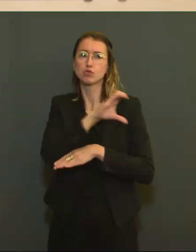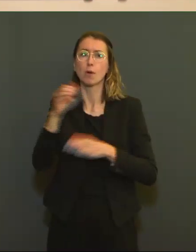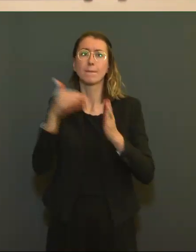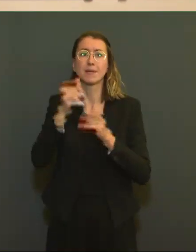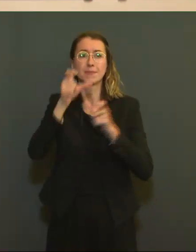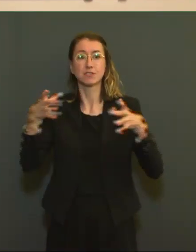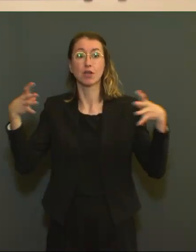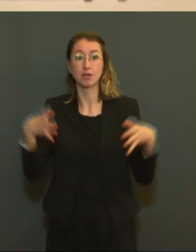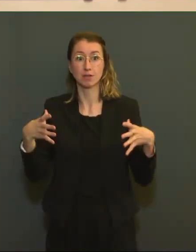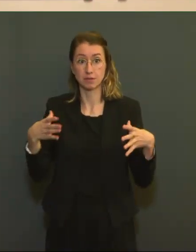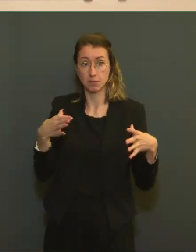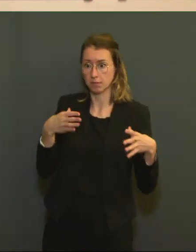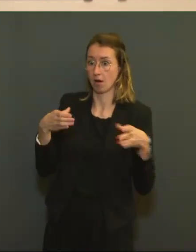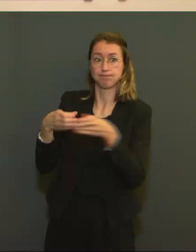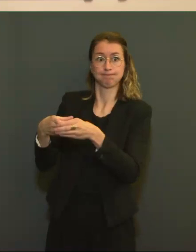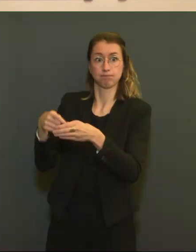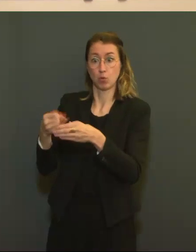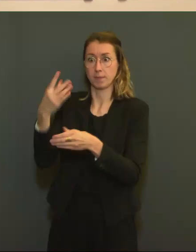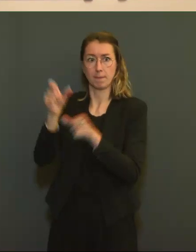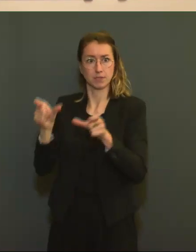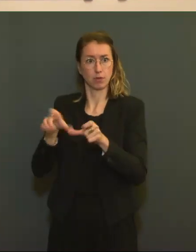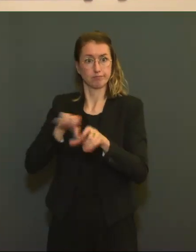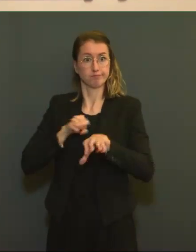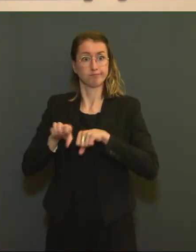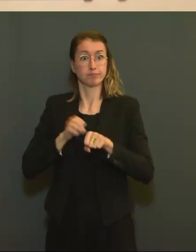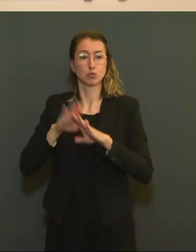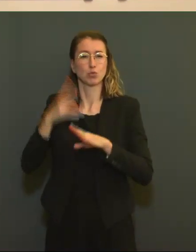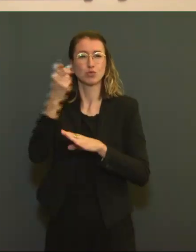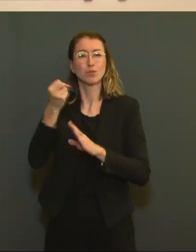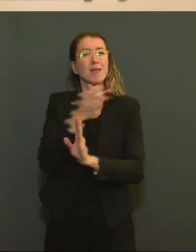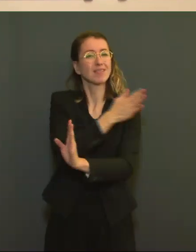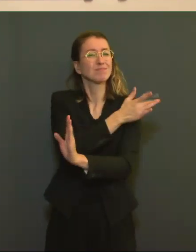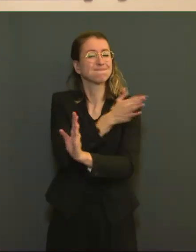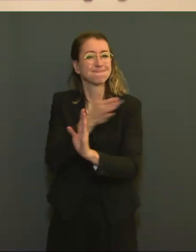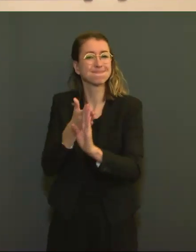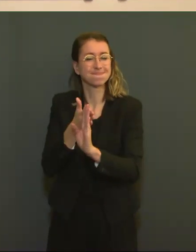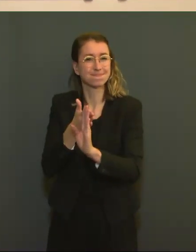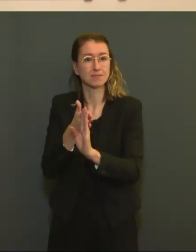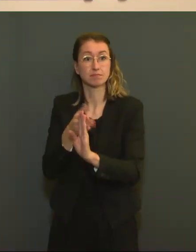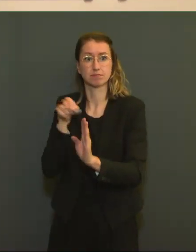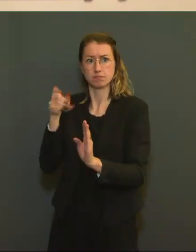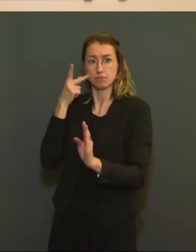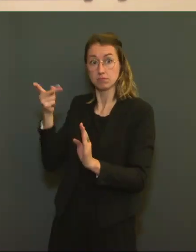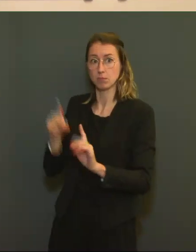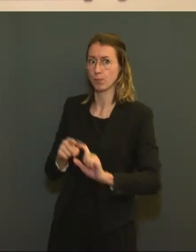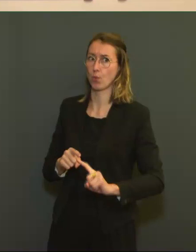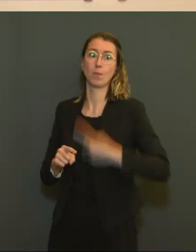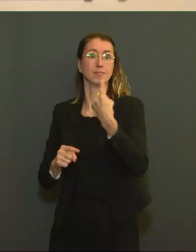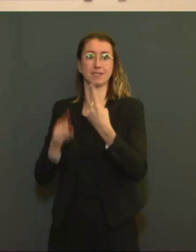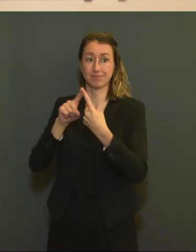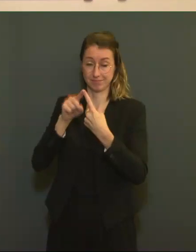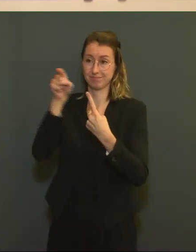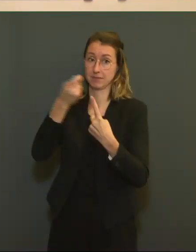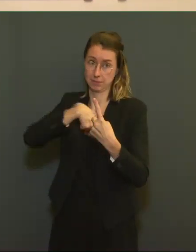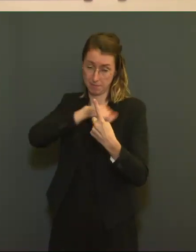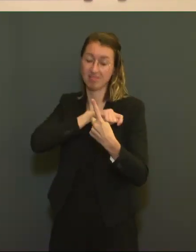derniers jours pour différents pays européens. Vous voyez que l'Espagne occupe la première place avec 263